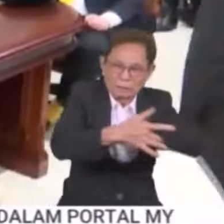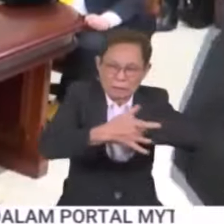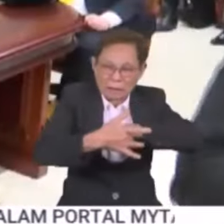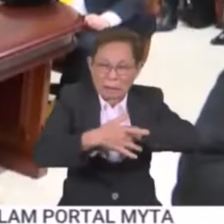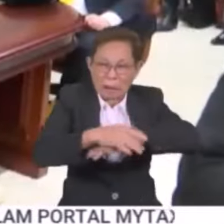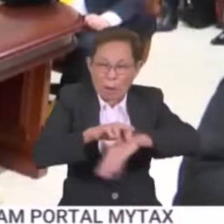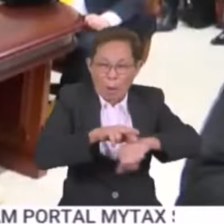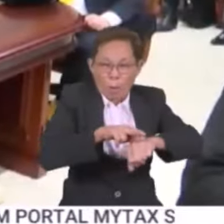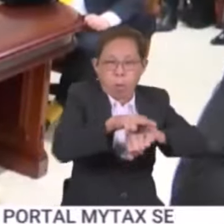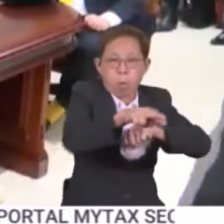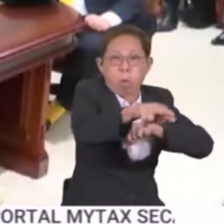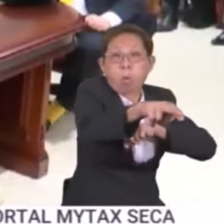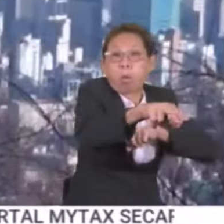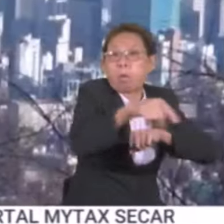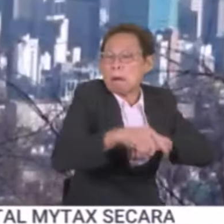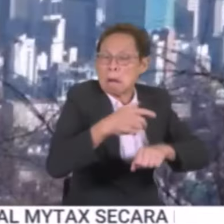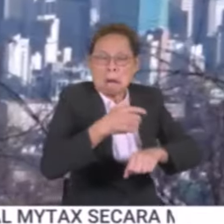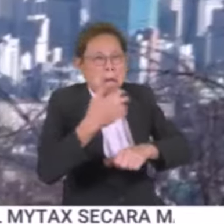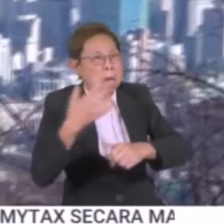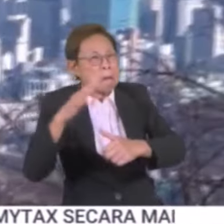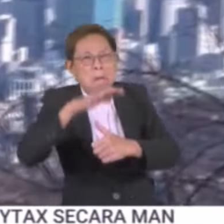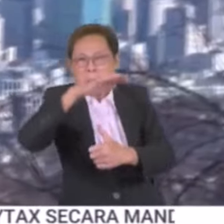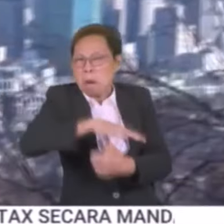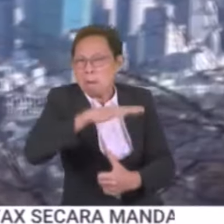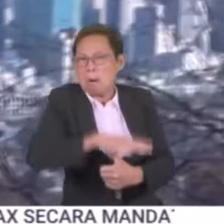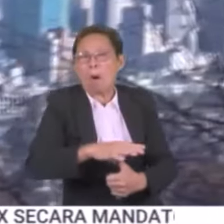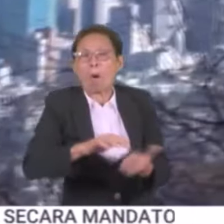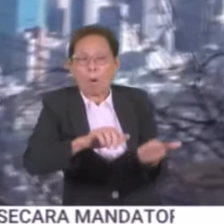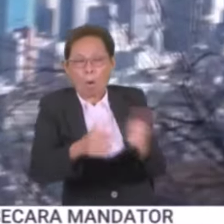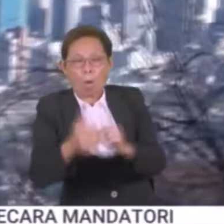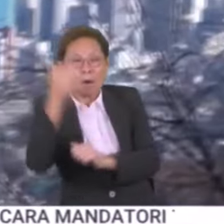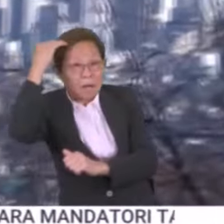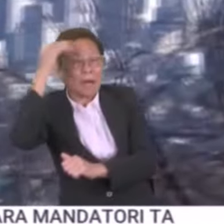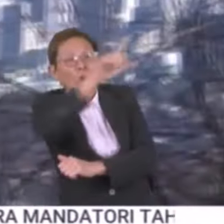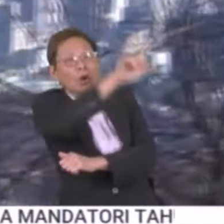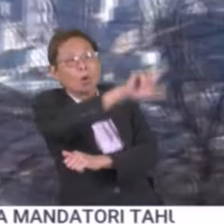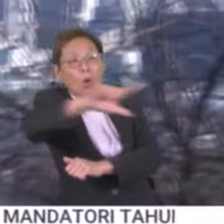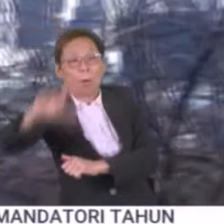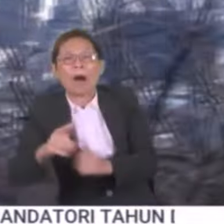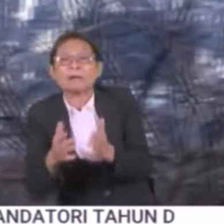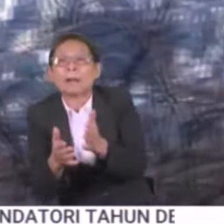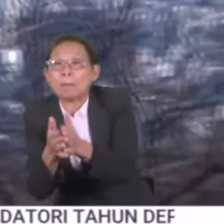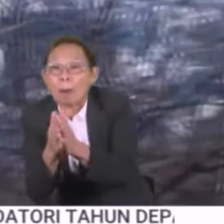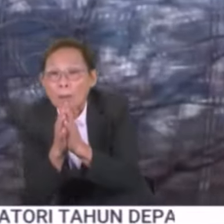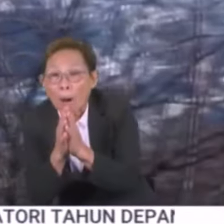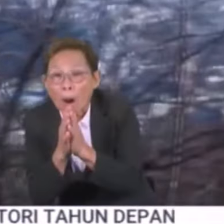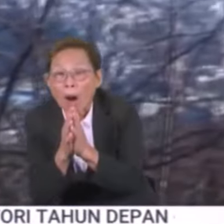teknologi peluru berpandu balistik oleh Korea Utara, di samping menyeru usaha